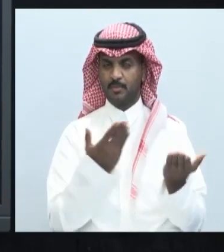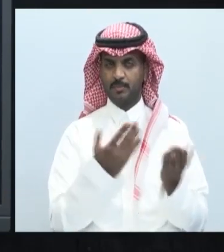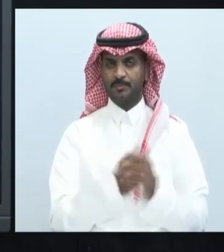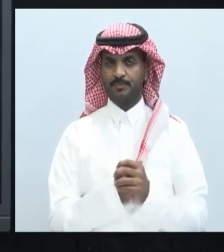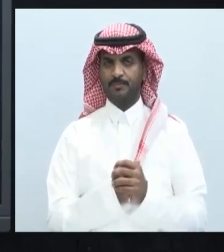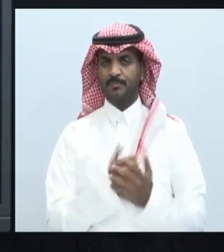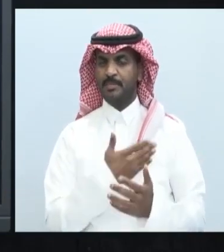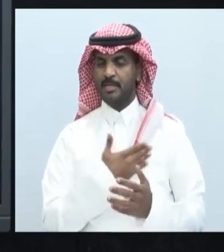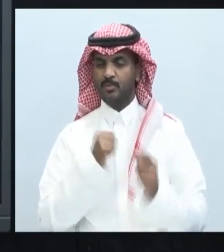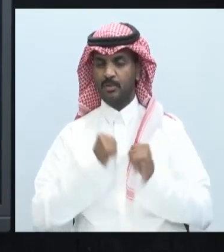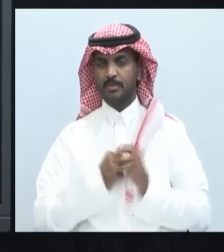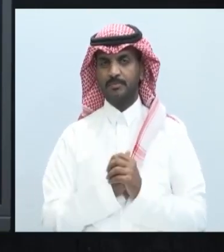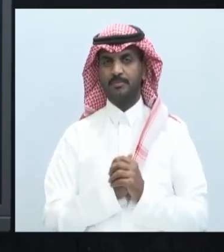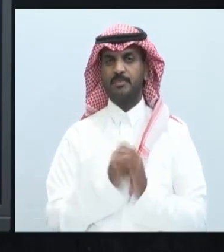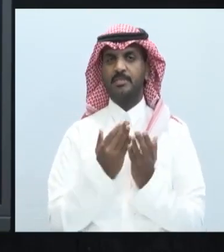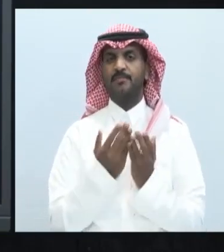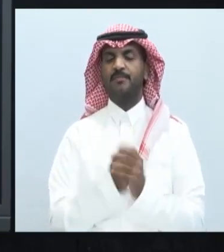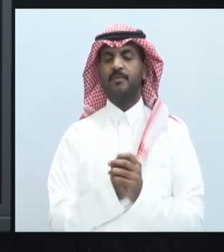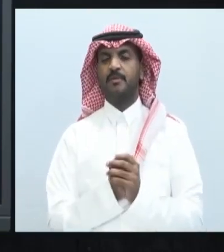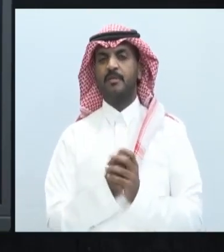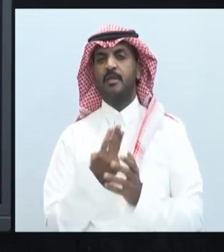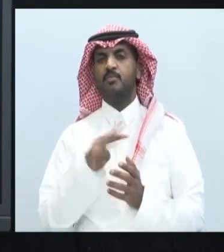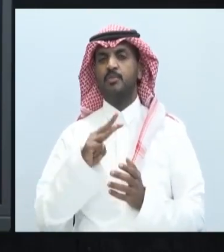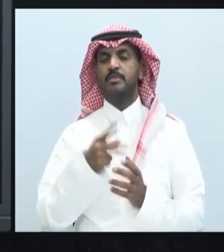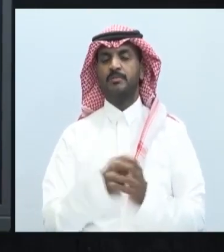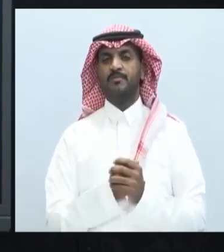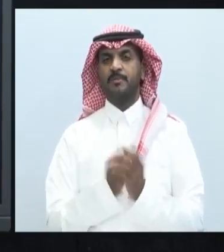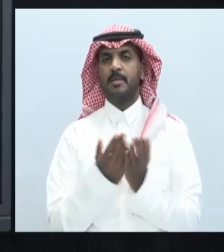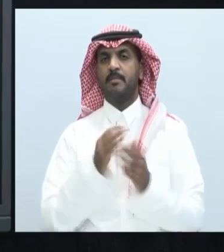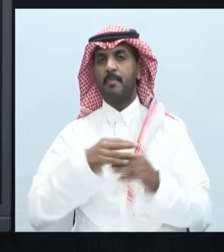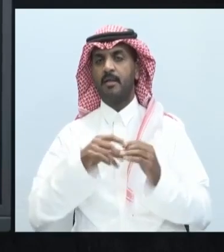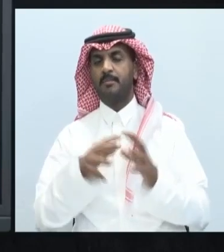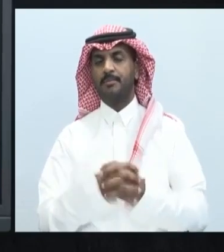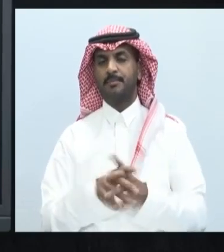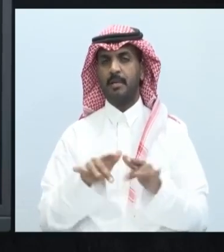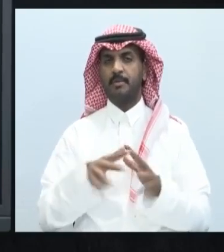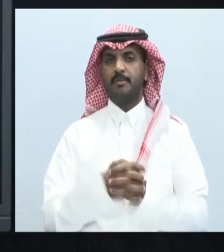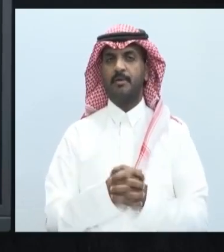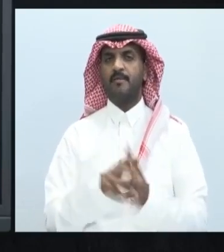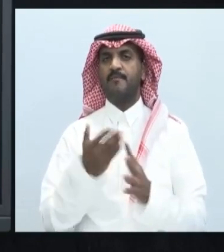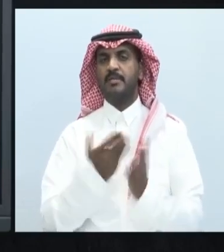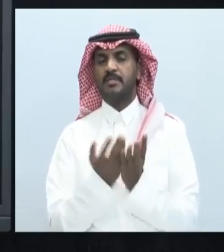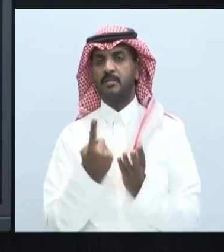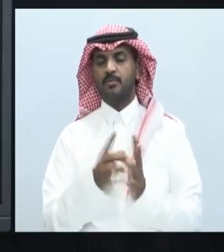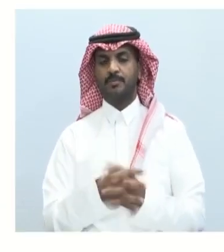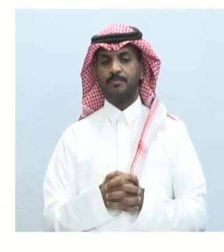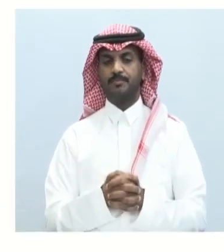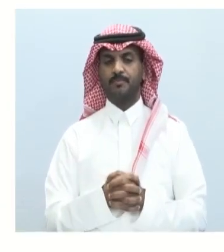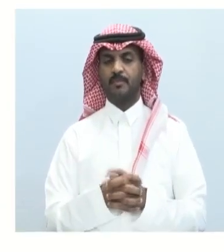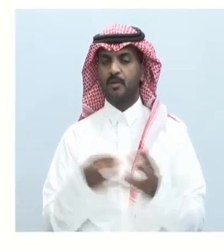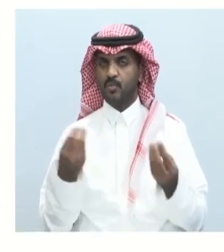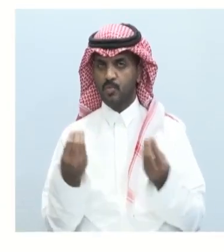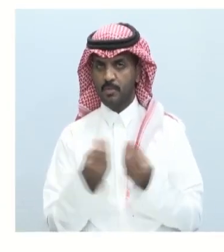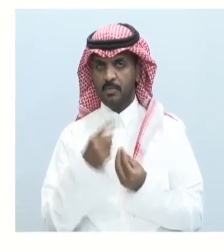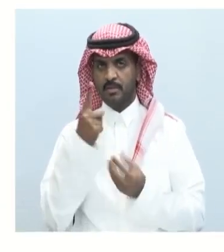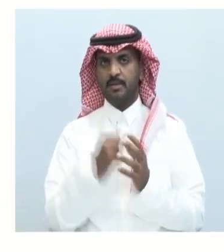اعزائي طلاب وطالبات الصف الثالث متوسط في ماده المهارات الرقميه فصل الدراسي الاول سنكون معا